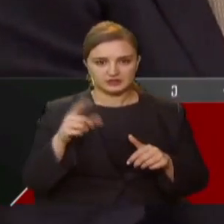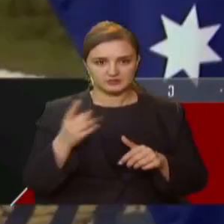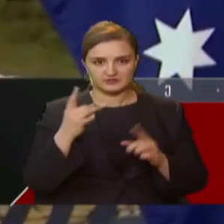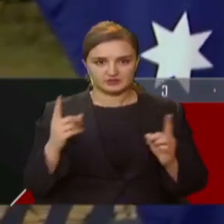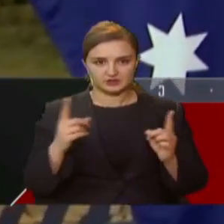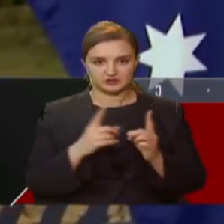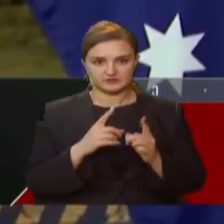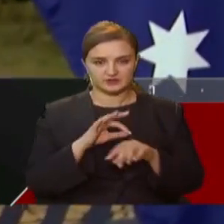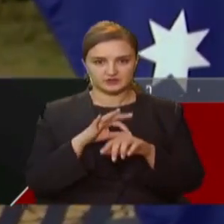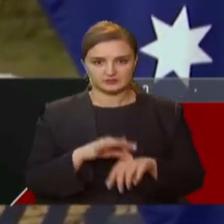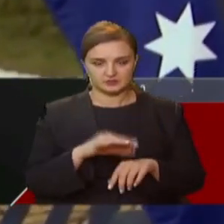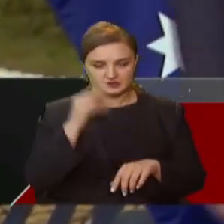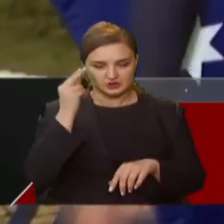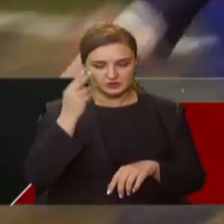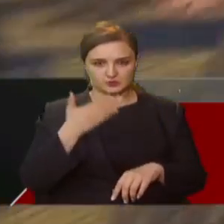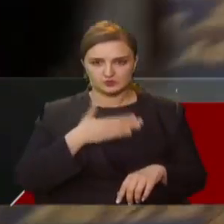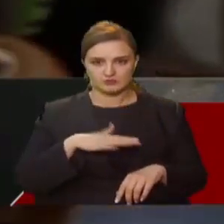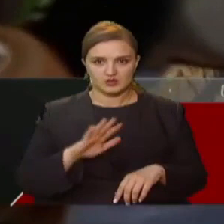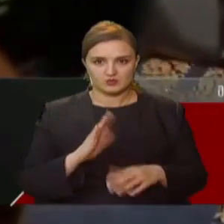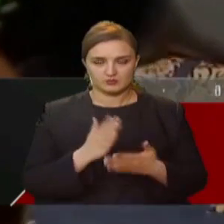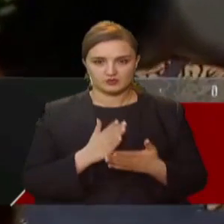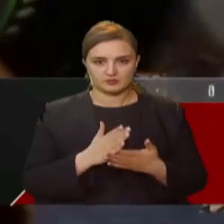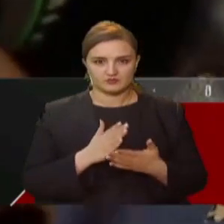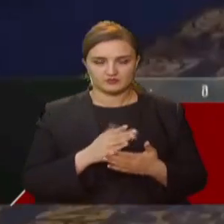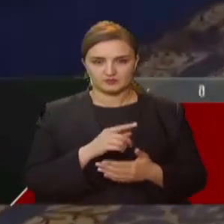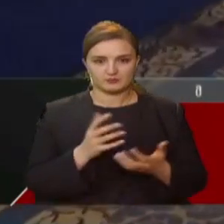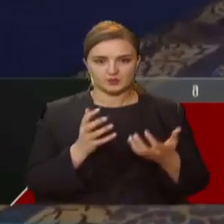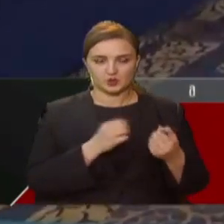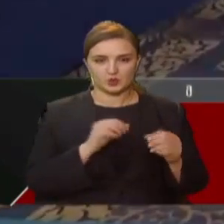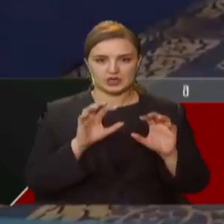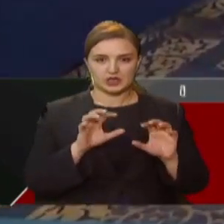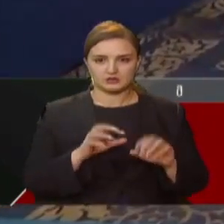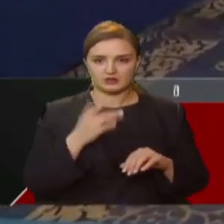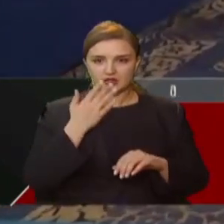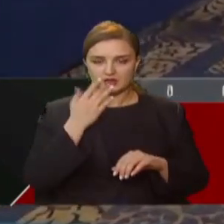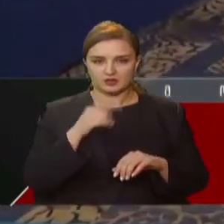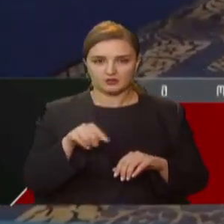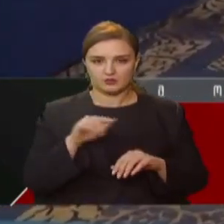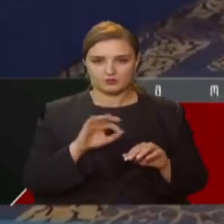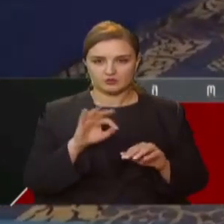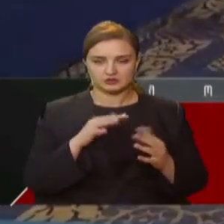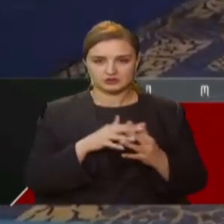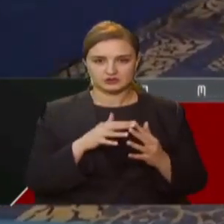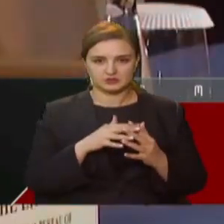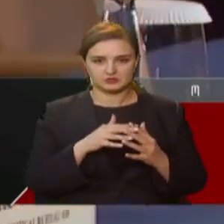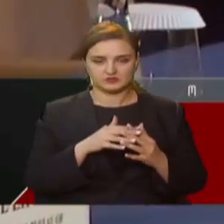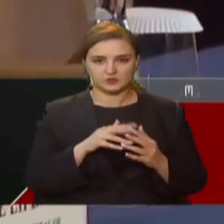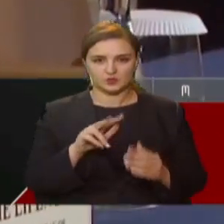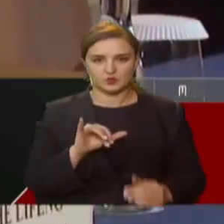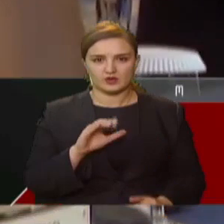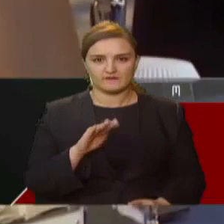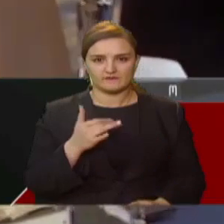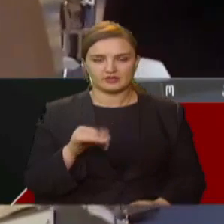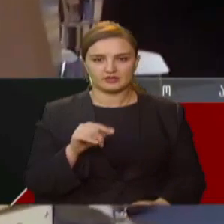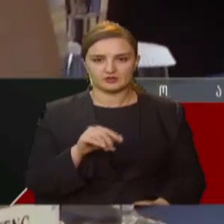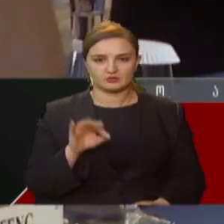shekhvedra gamartis. Chineti ukmaqopiloa imit rom Canberra miigo kanoni utskhouri gavlenis operatsiebtan sabrzolvelad. Huawei's